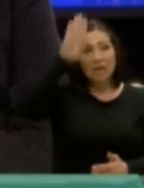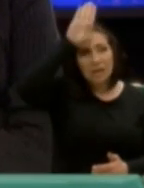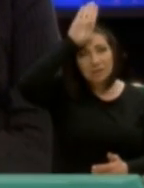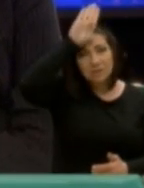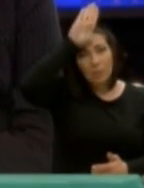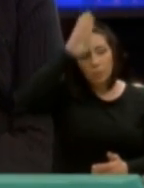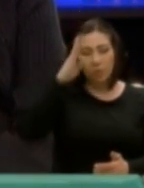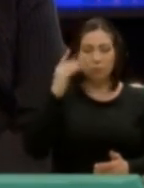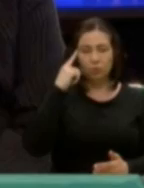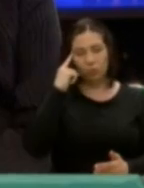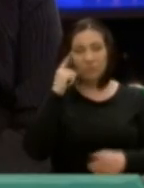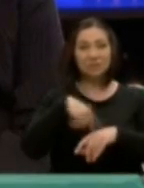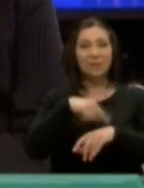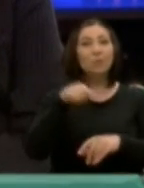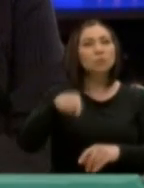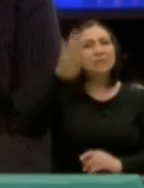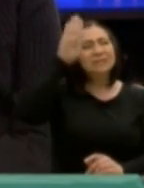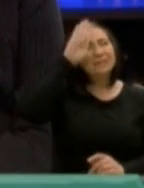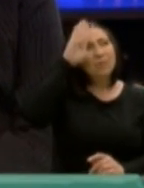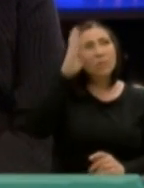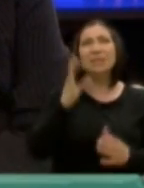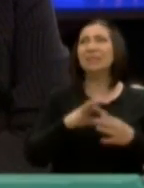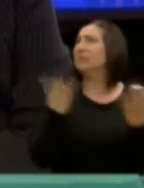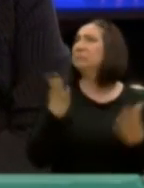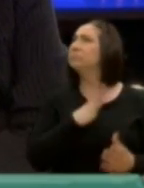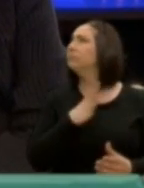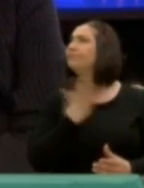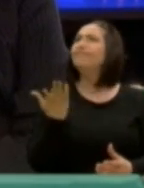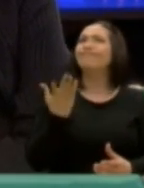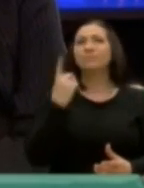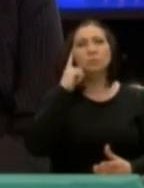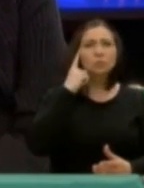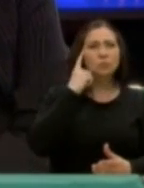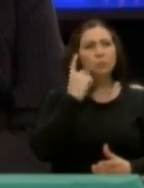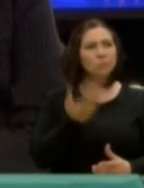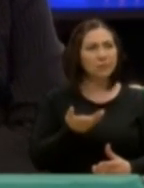İstanbul'u ele aldığımız zaman ya şu İstanbul'un nesi vardır dediğimizde